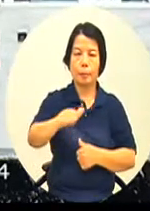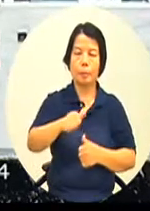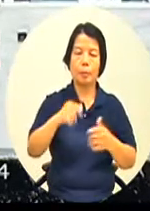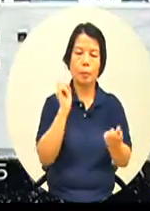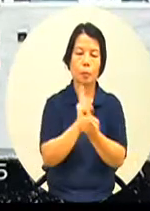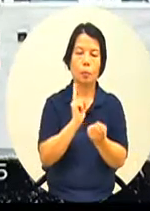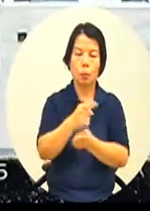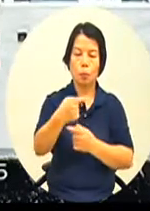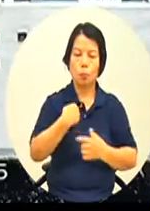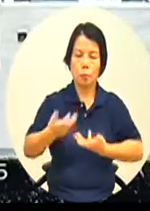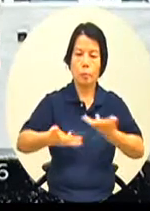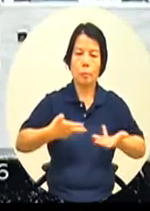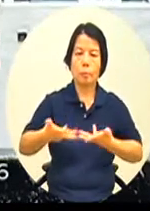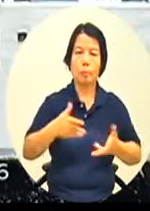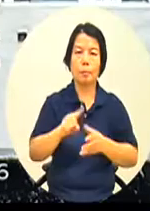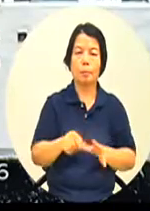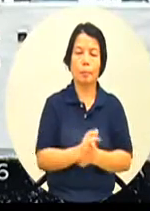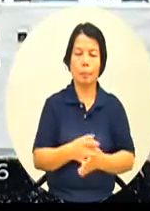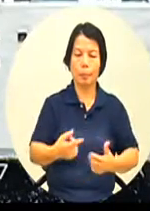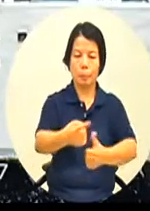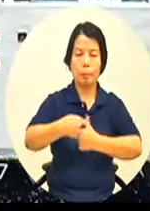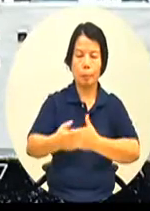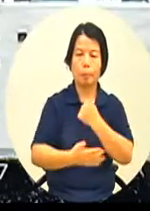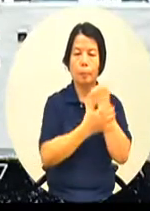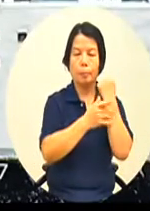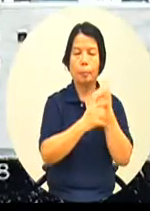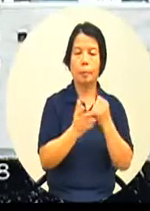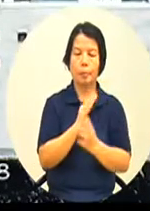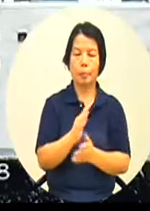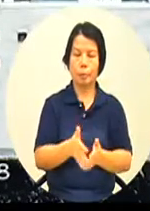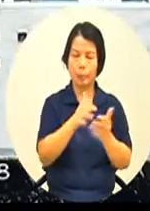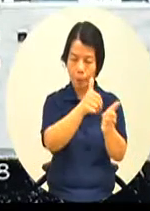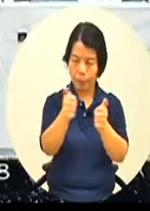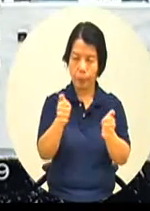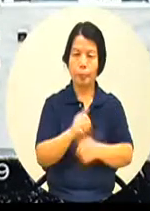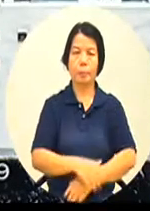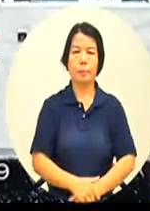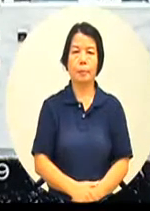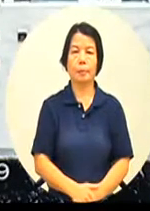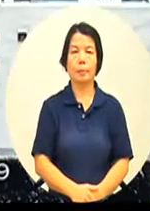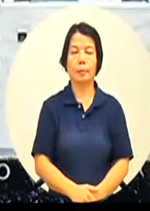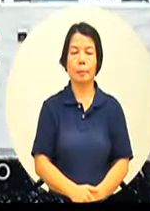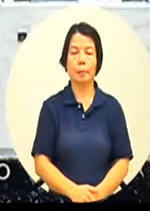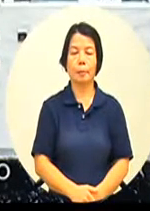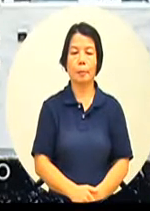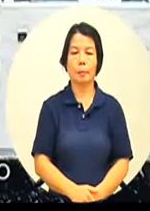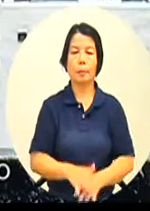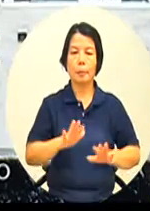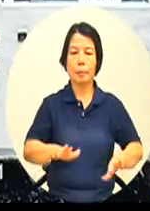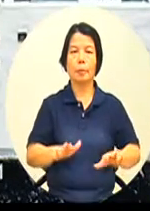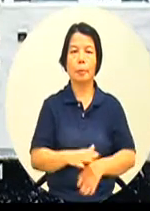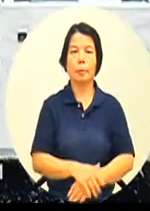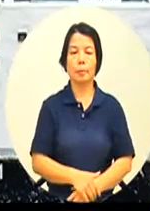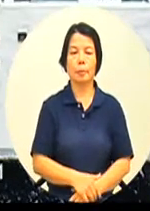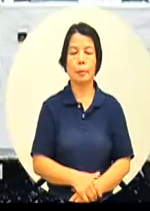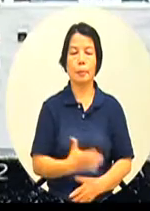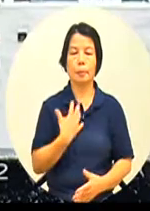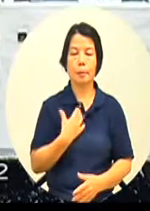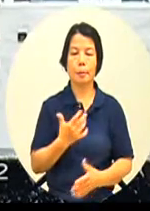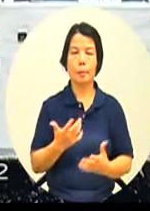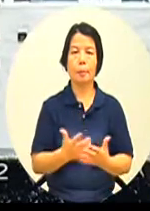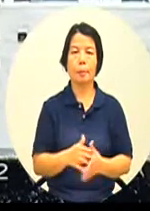处业务所给予的支持与指教，我们表达最诚挚的感谢。那这一期本处没有新任的主